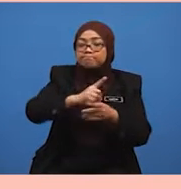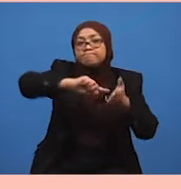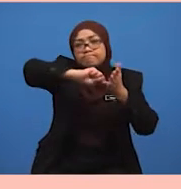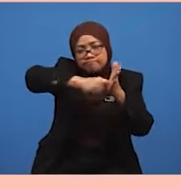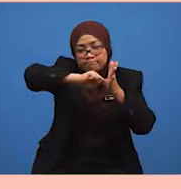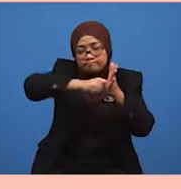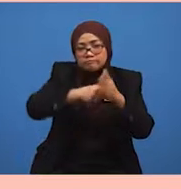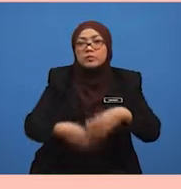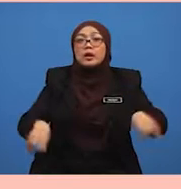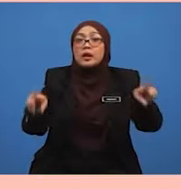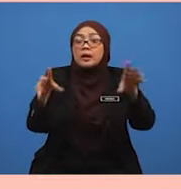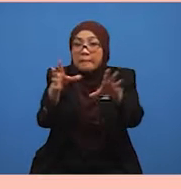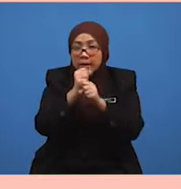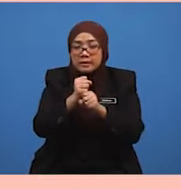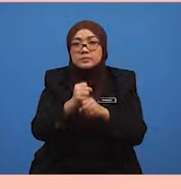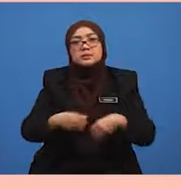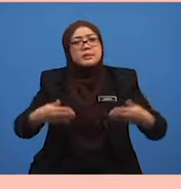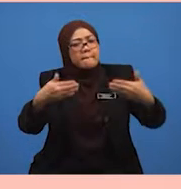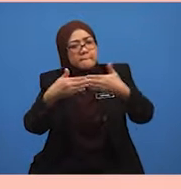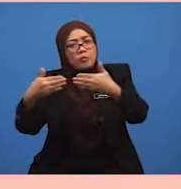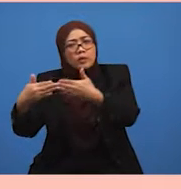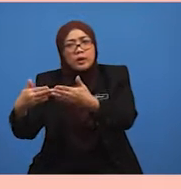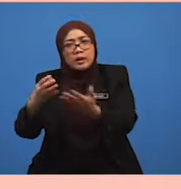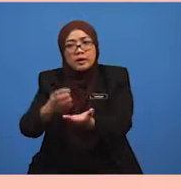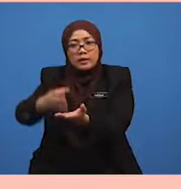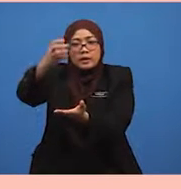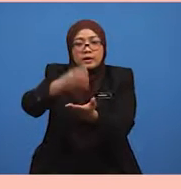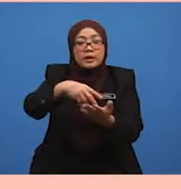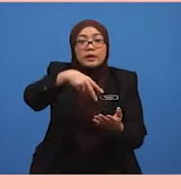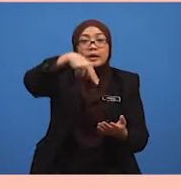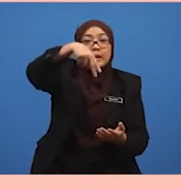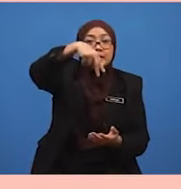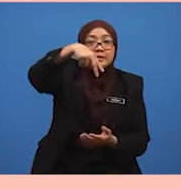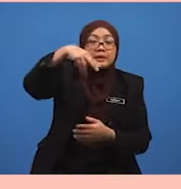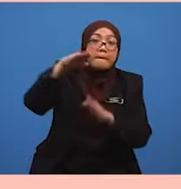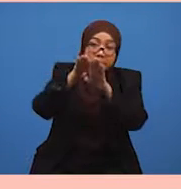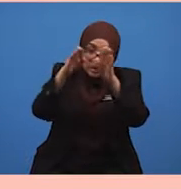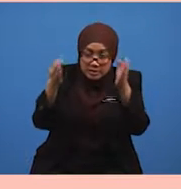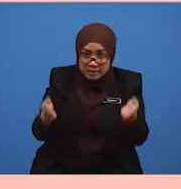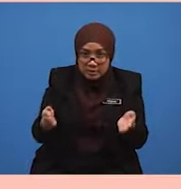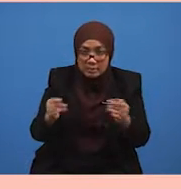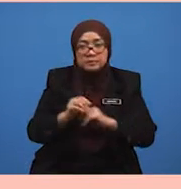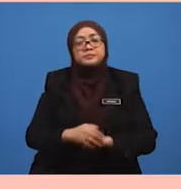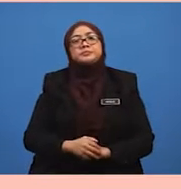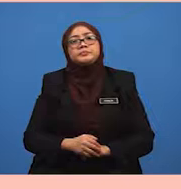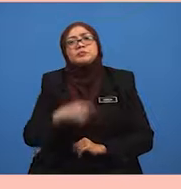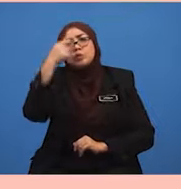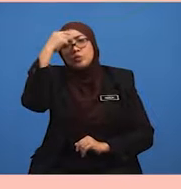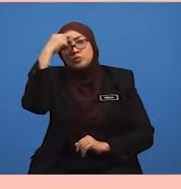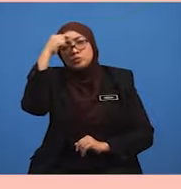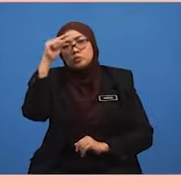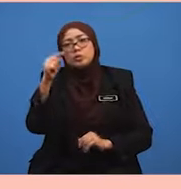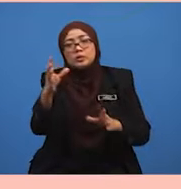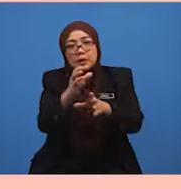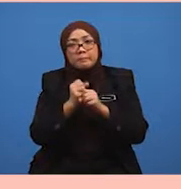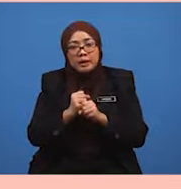keempat-empat kaki dengan papan di atas untuk menghasilkan objek yang kita kenal